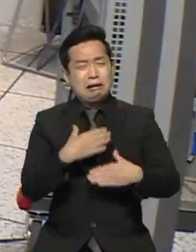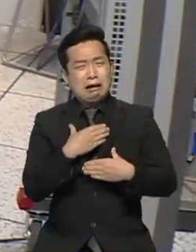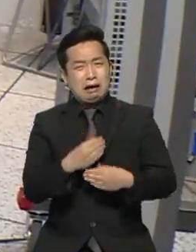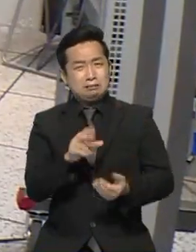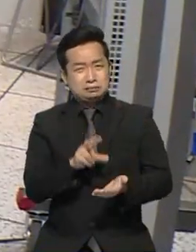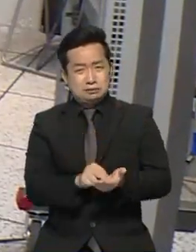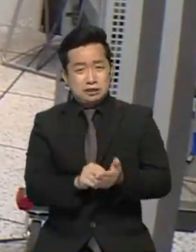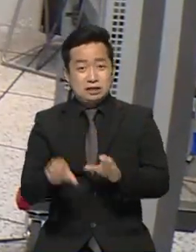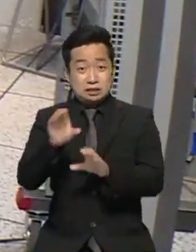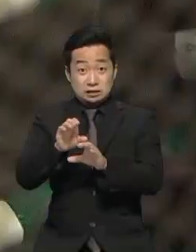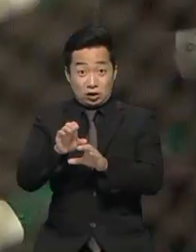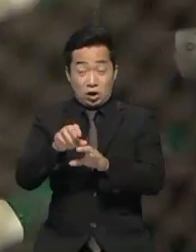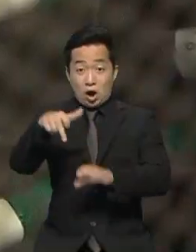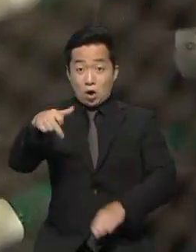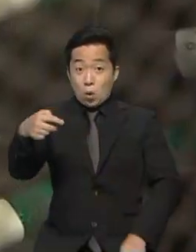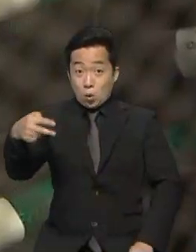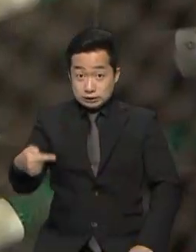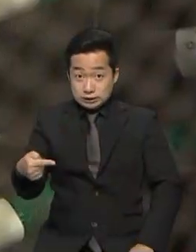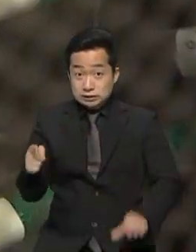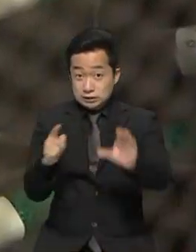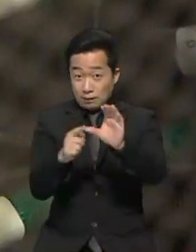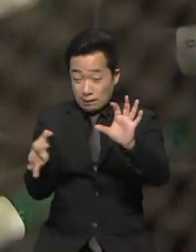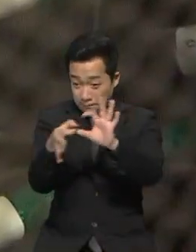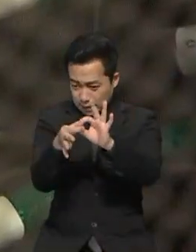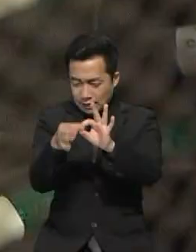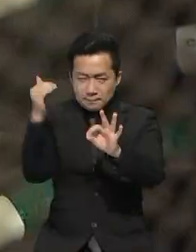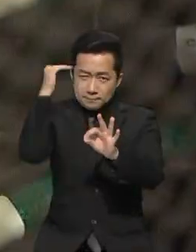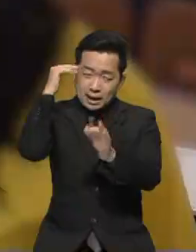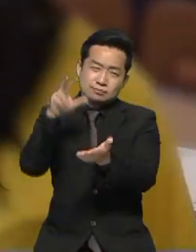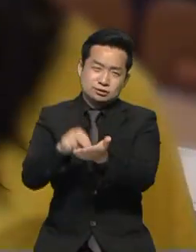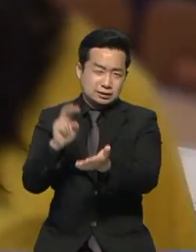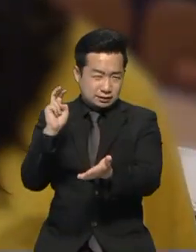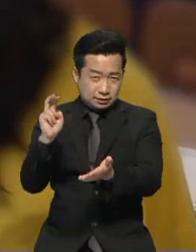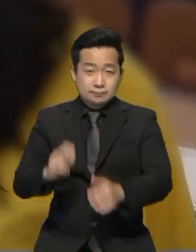위해 추가한 코드가 문제를 일으킨 것으로 추정했습니다.